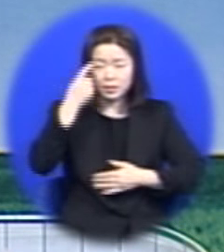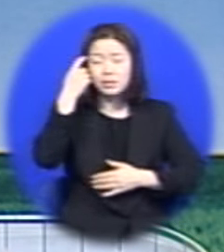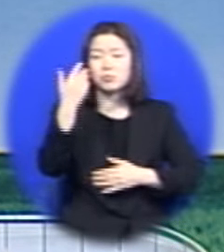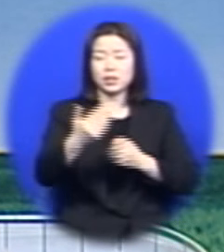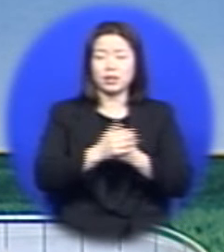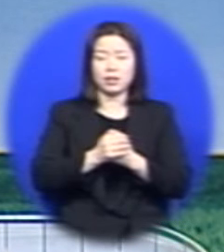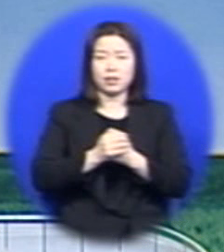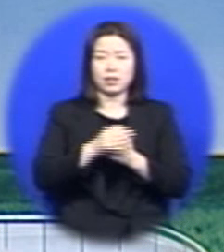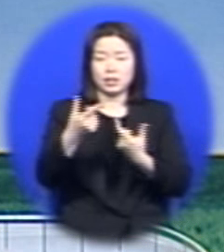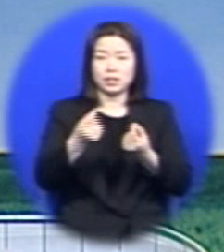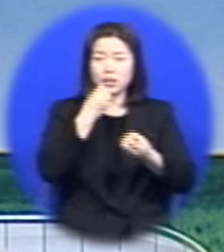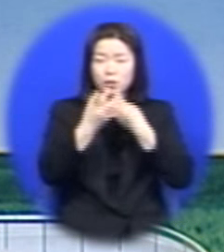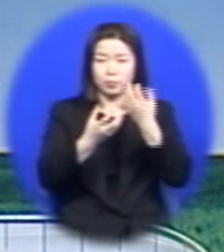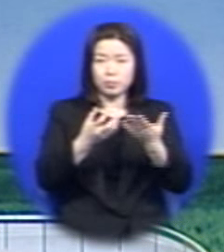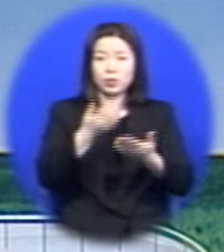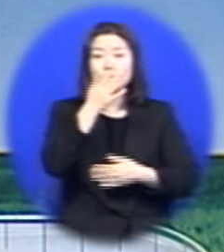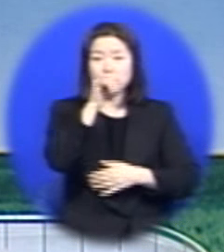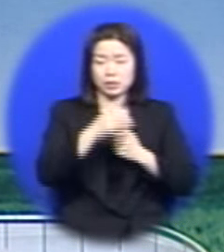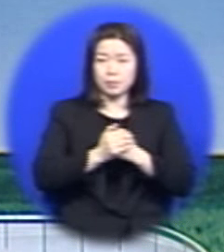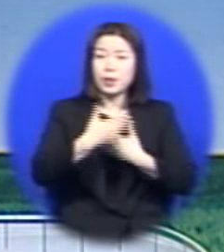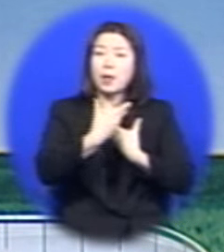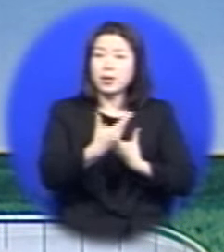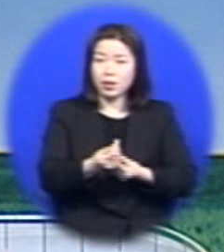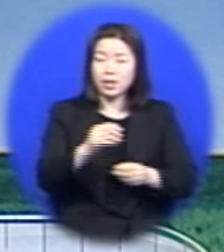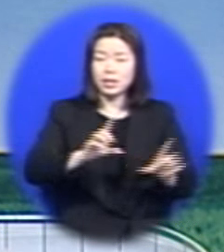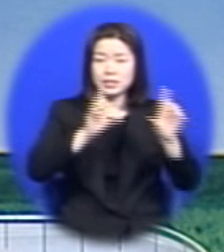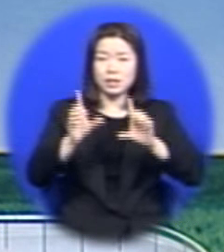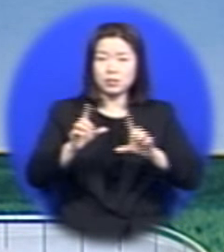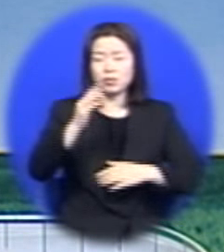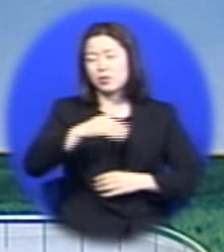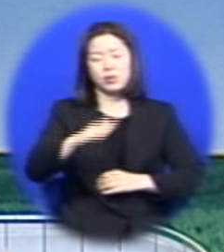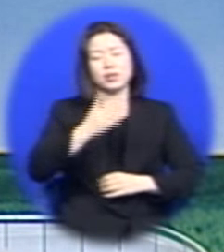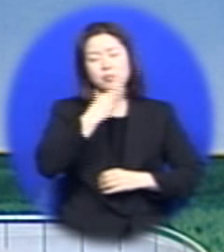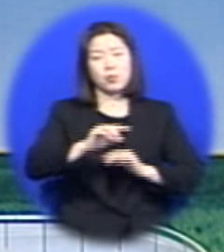일이라니까요. 편안하게 사는 것, 그거 절대 복 아닙니다.